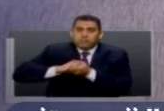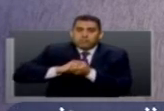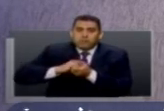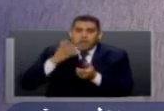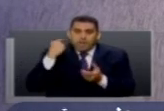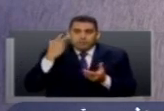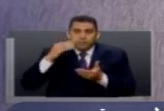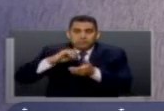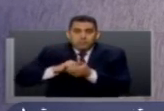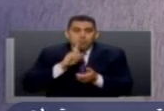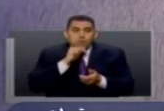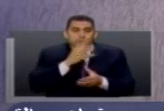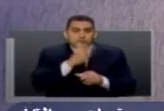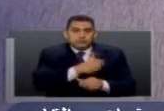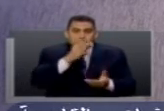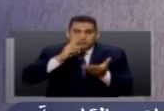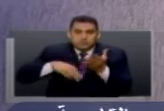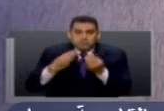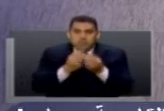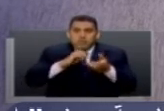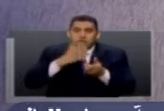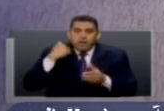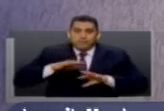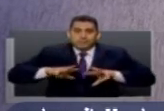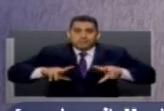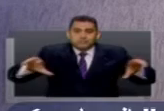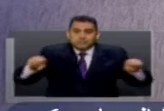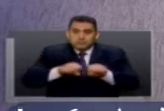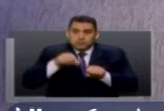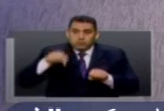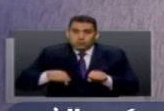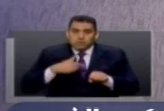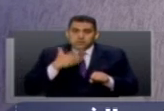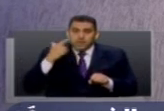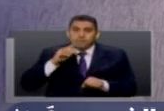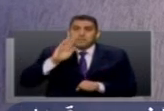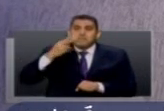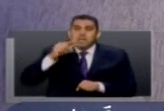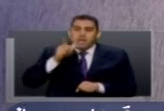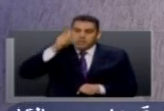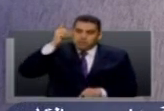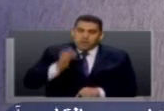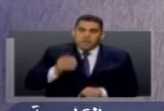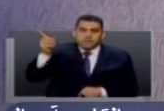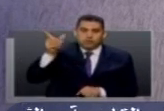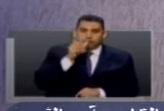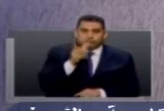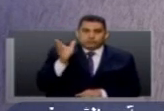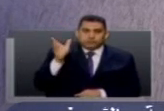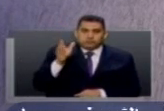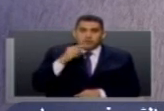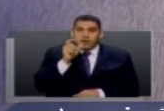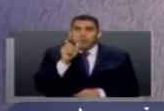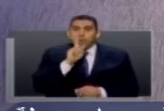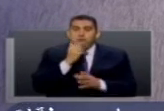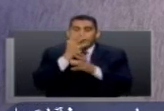المعاهده معهم وحسن القبول لهم فقال قالوا لا ننزل الا على حكم سعد بن معاذ فقبل النبي صلى